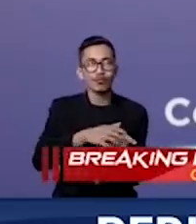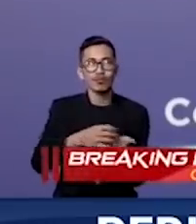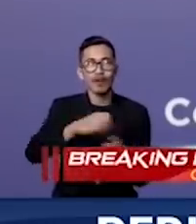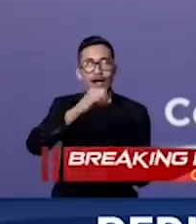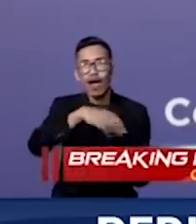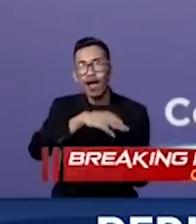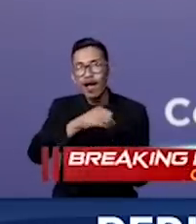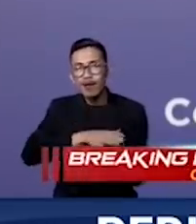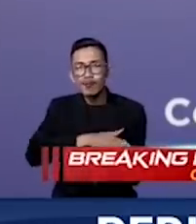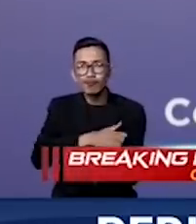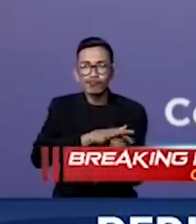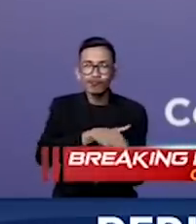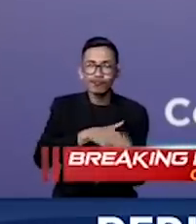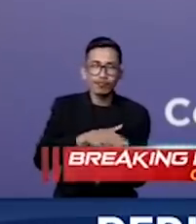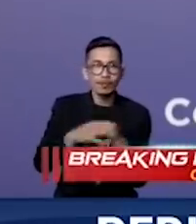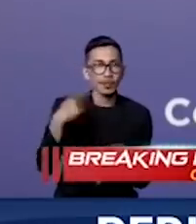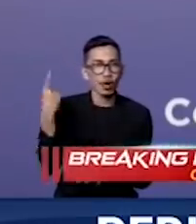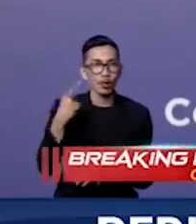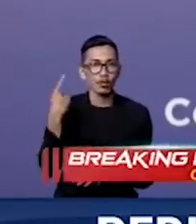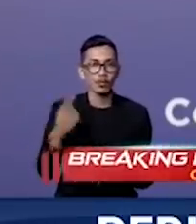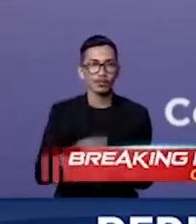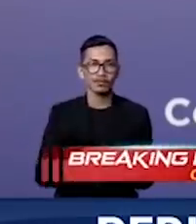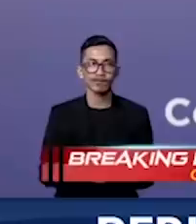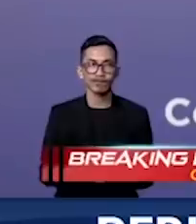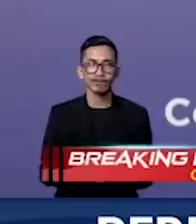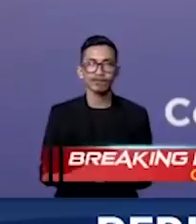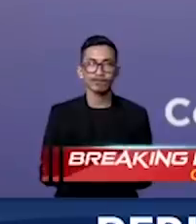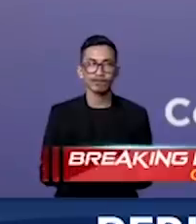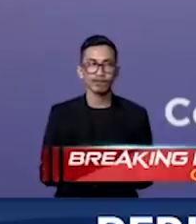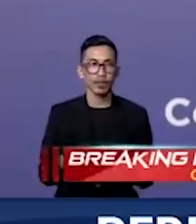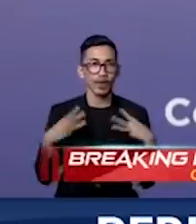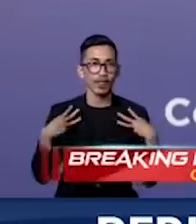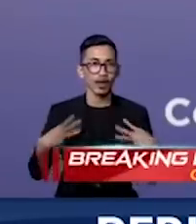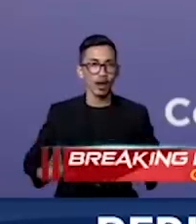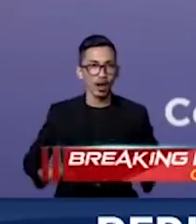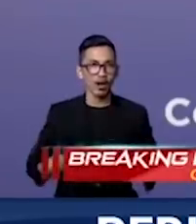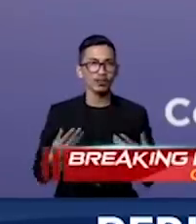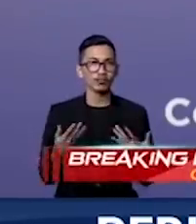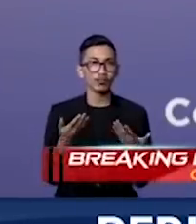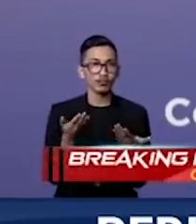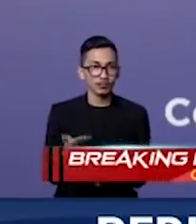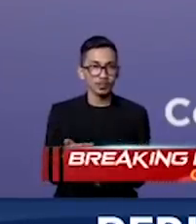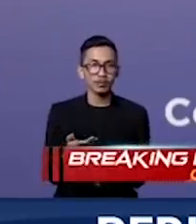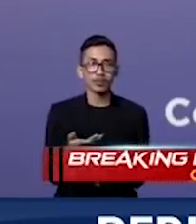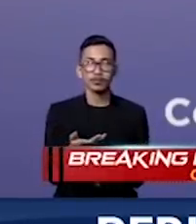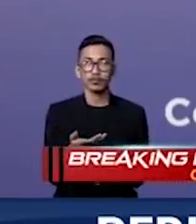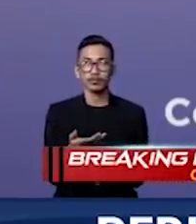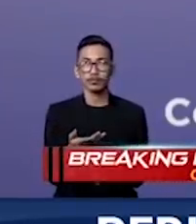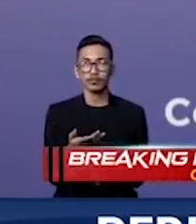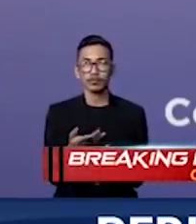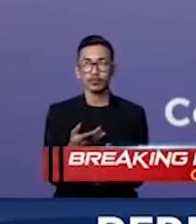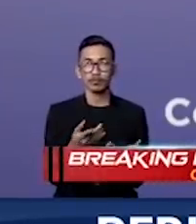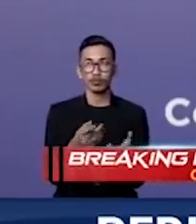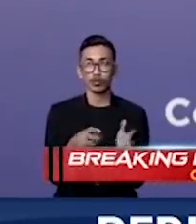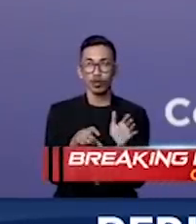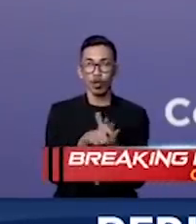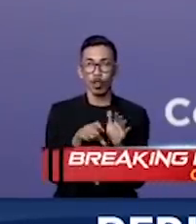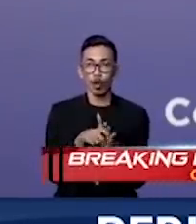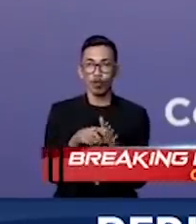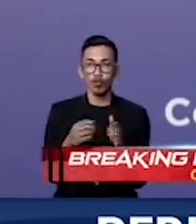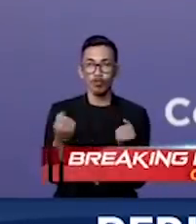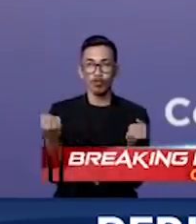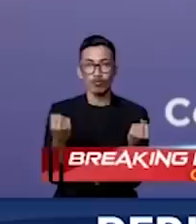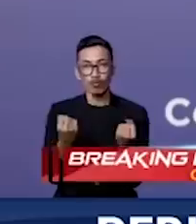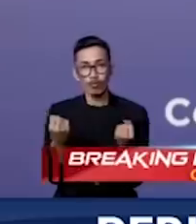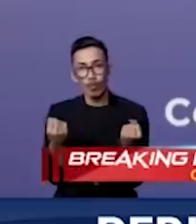sesering mungkin patuhi etika upayakan kalau berada dikendaraan umum di